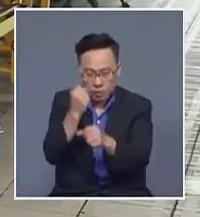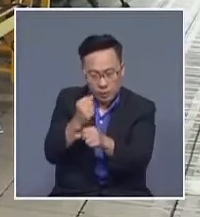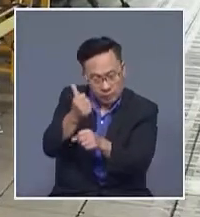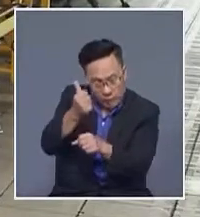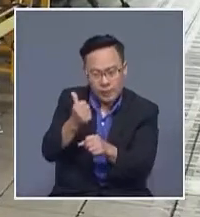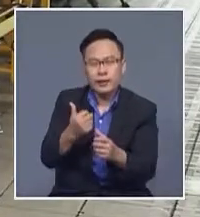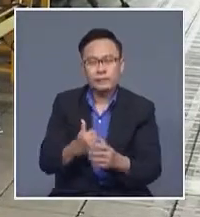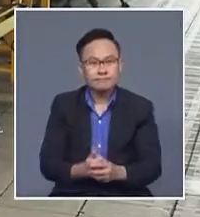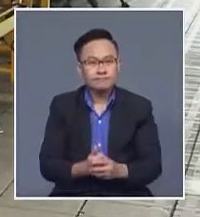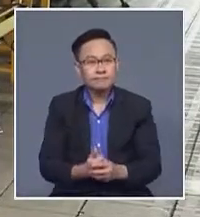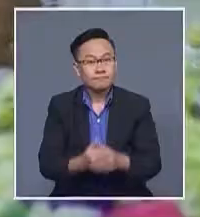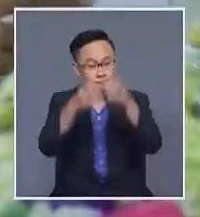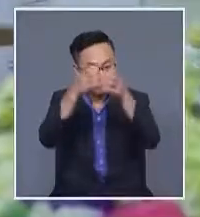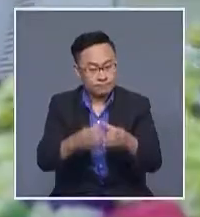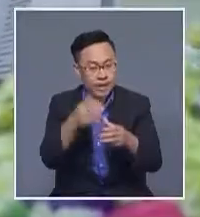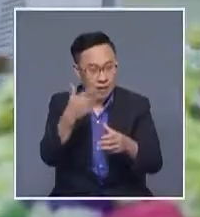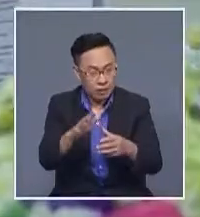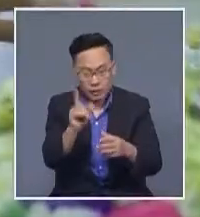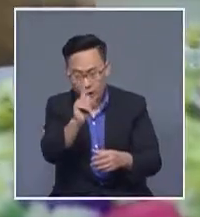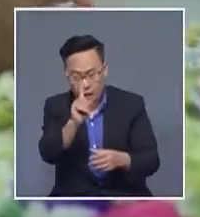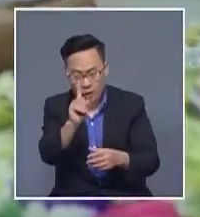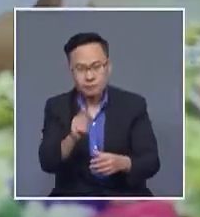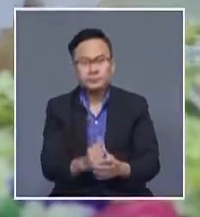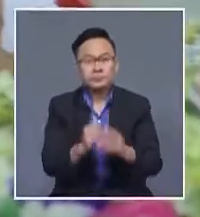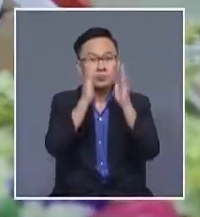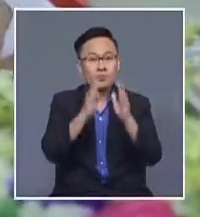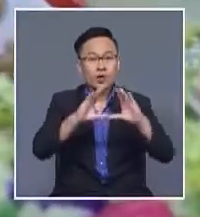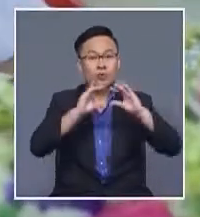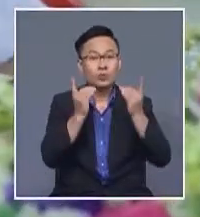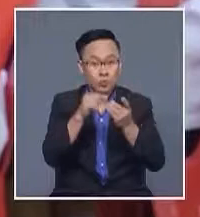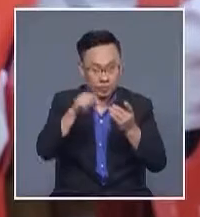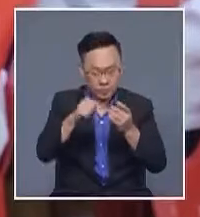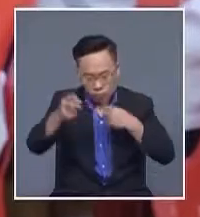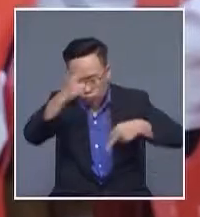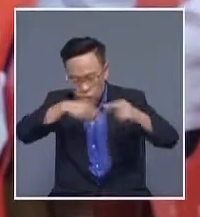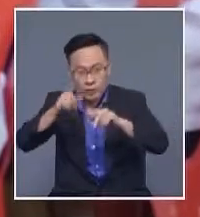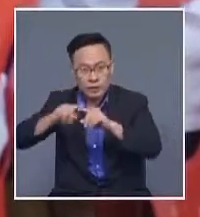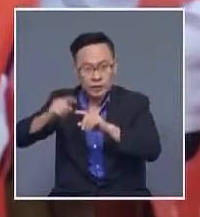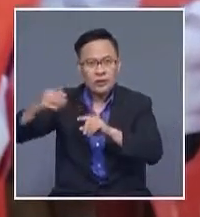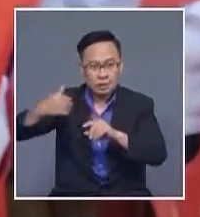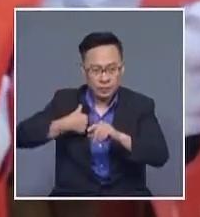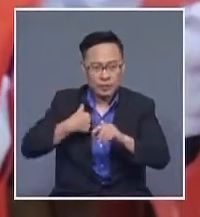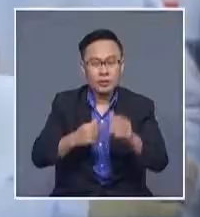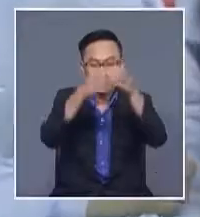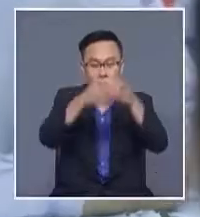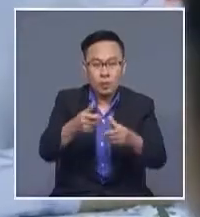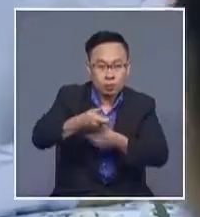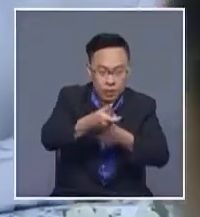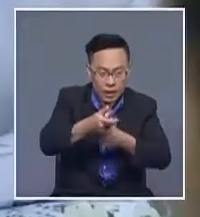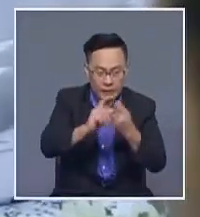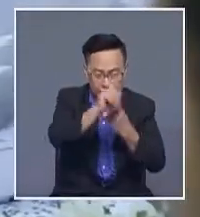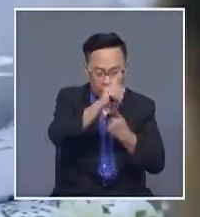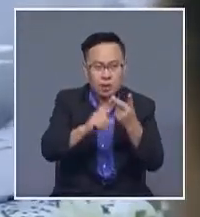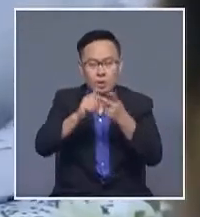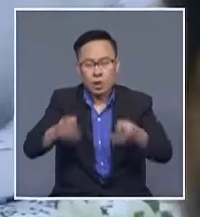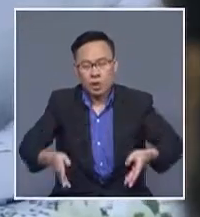ดอื่นๆอีกไหมคะ มีครับซึ่งคนในชมรมของเรานั้นก็จะมีการไปตรวจสอบอย่างอื่นด้วยนั่นก็คือตามอาคารต่างๆไม่ว่